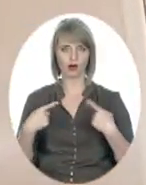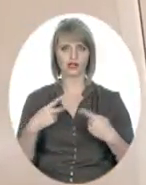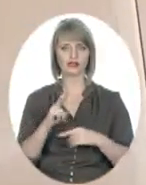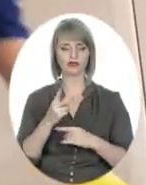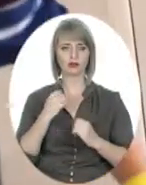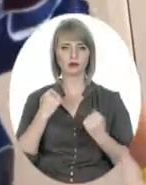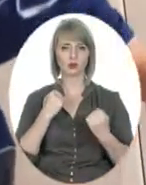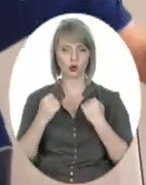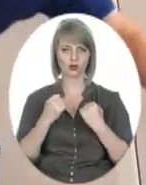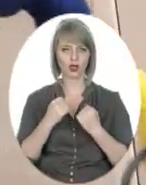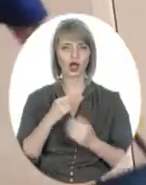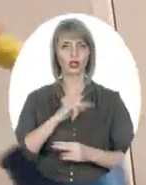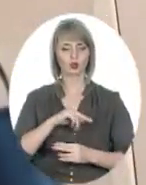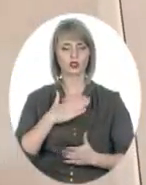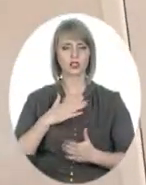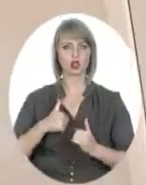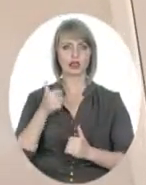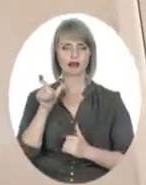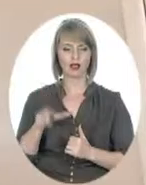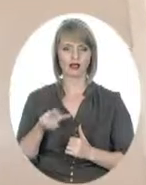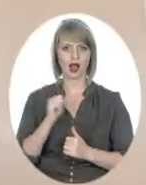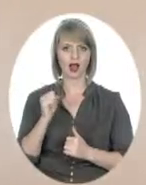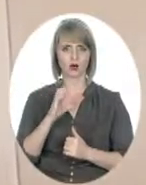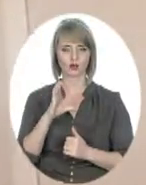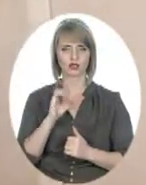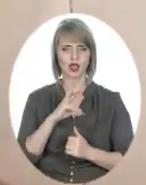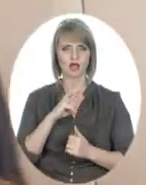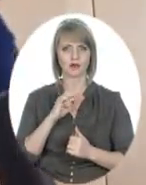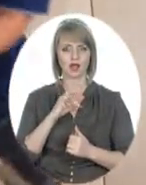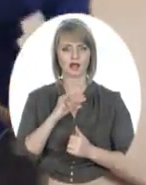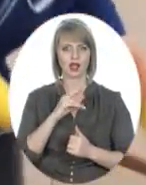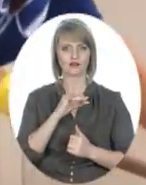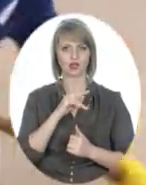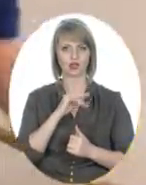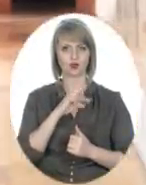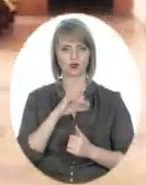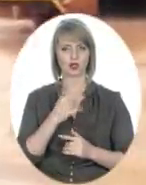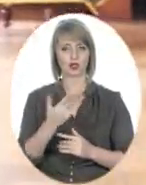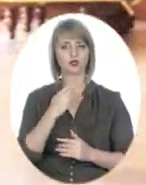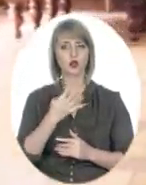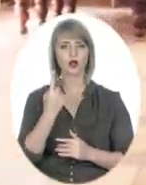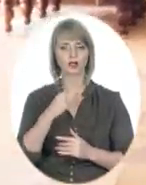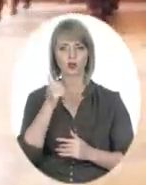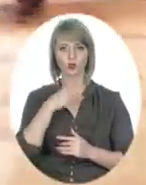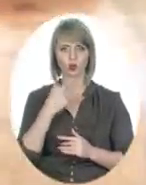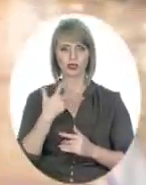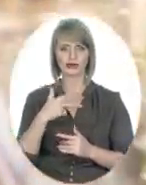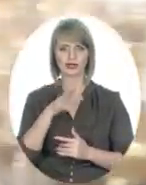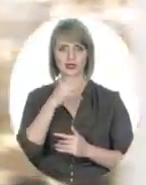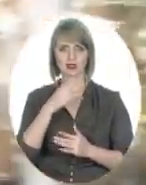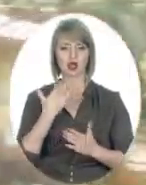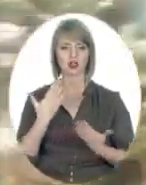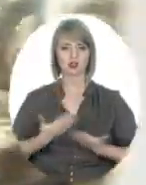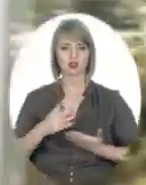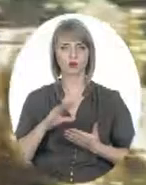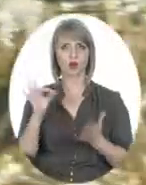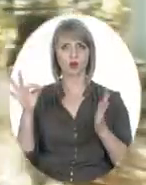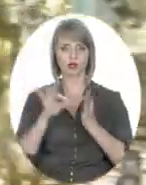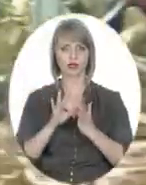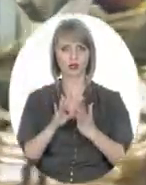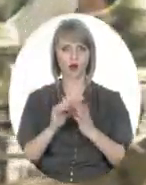легкой атлетике трудится наша героиня Алена Семенвичутин. Ей 41 год, и 3 десятка лет она живет по принципу «не